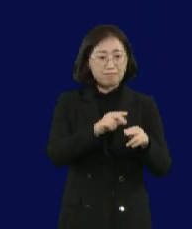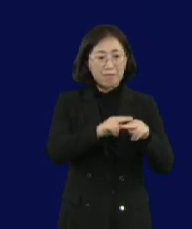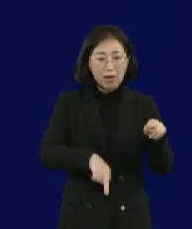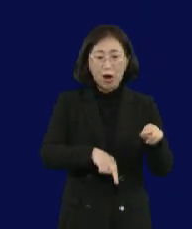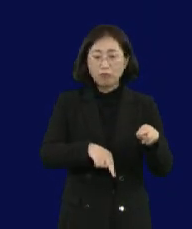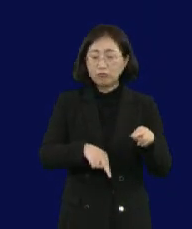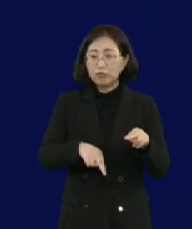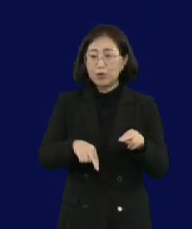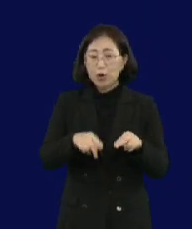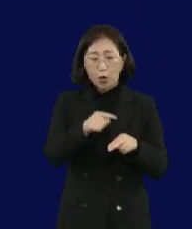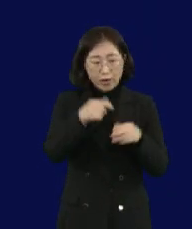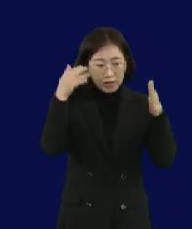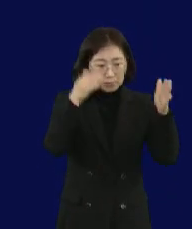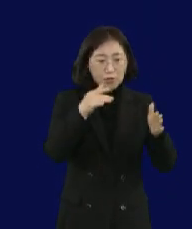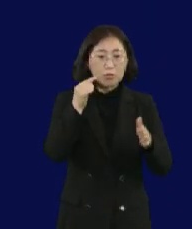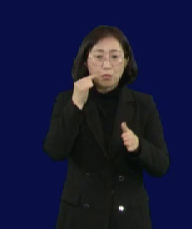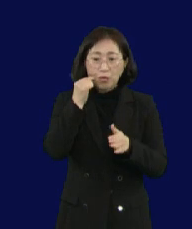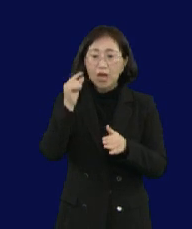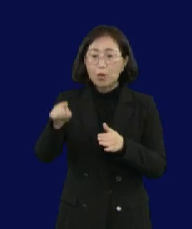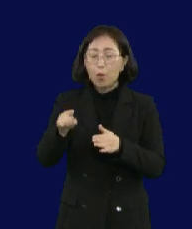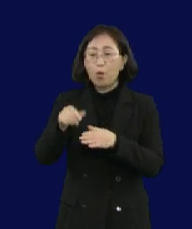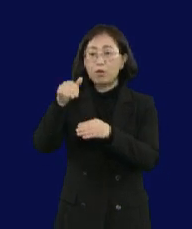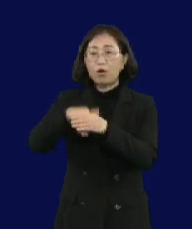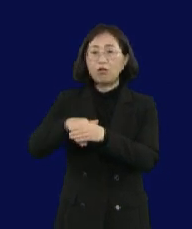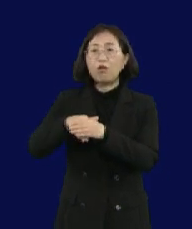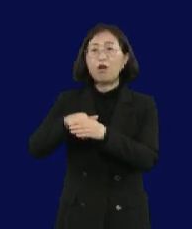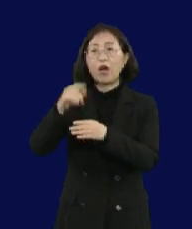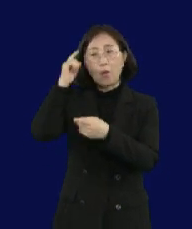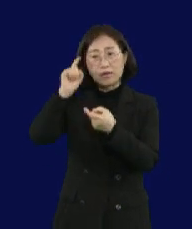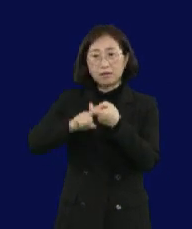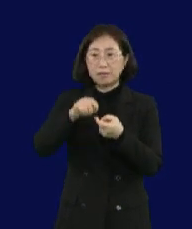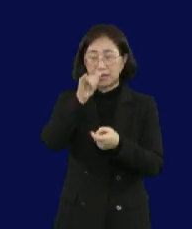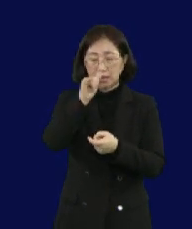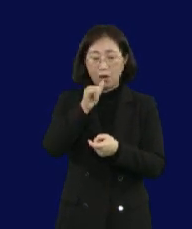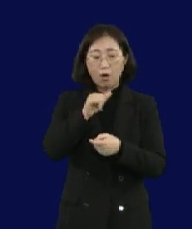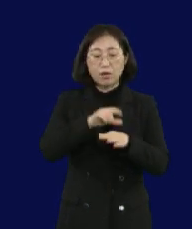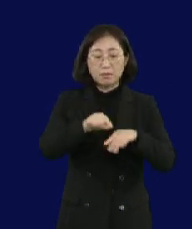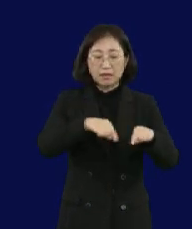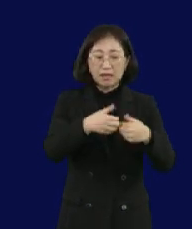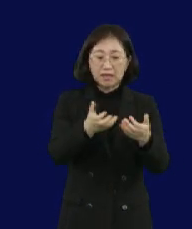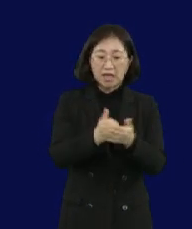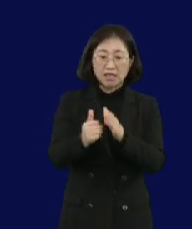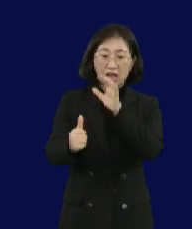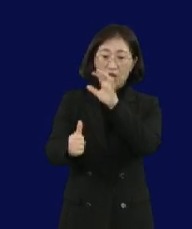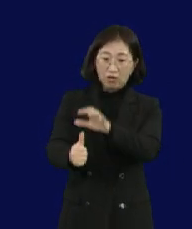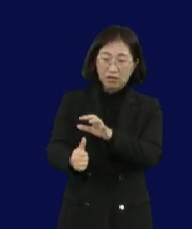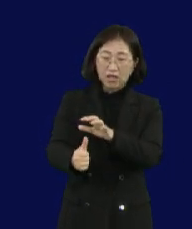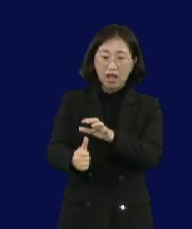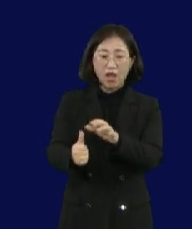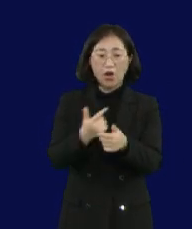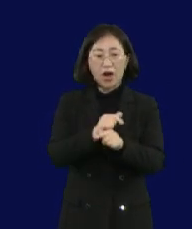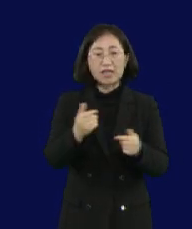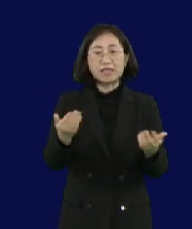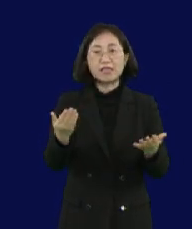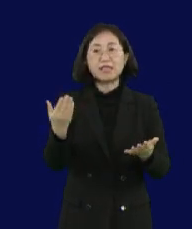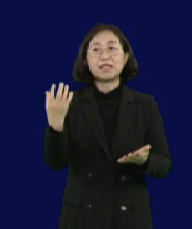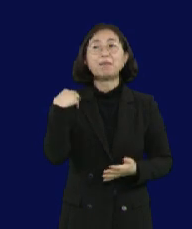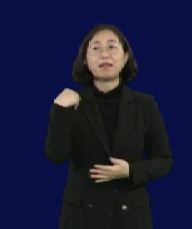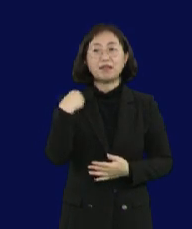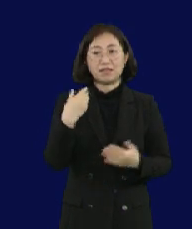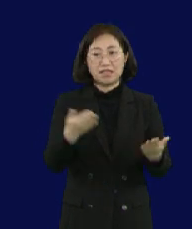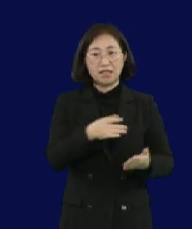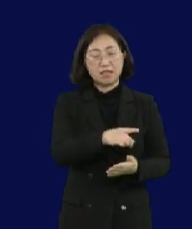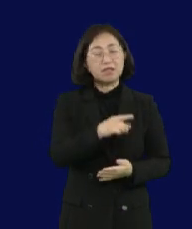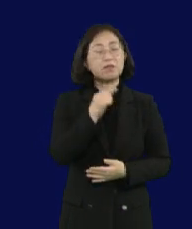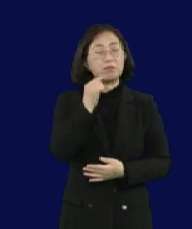거예요. 그러면 어떤 지역의 문제라든지 또 지방자치단체를 뭐 견제한다거나 이런 것들은 할